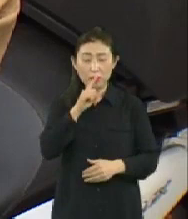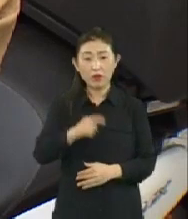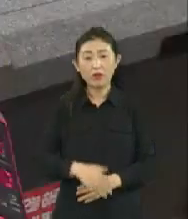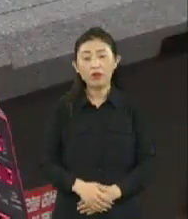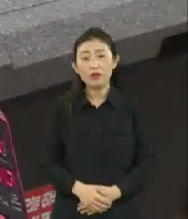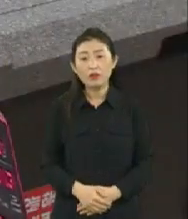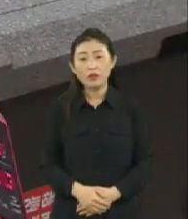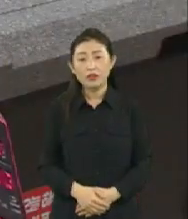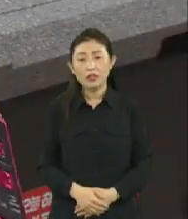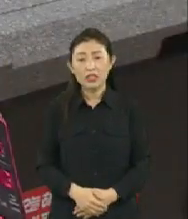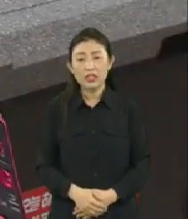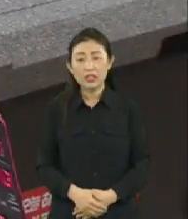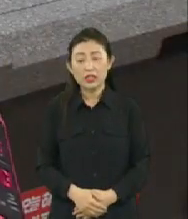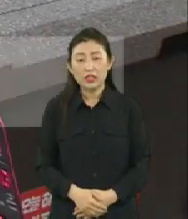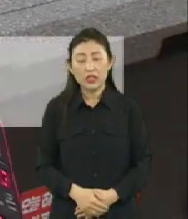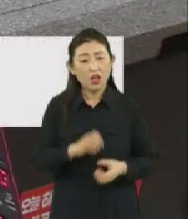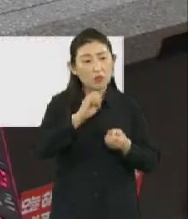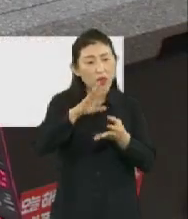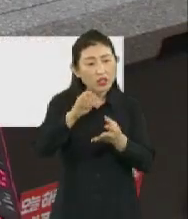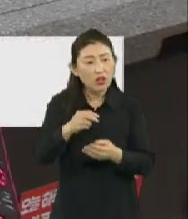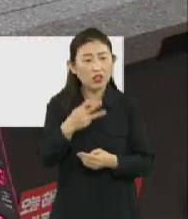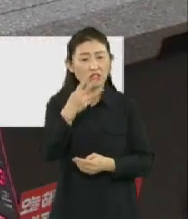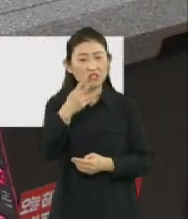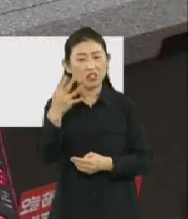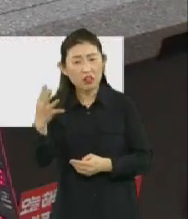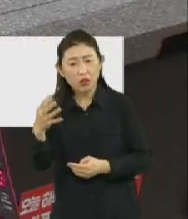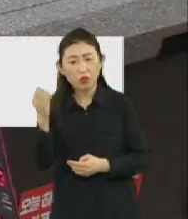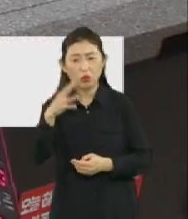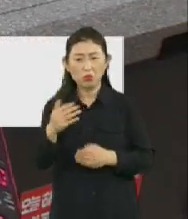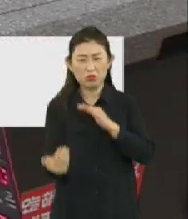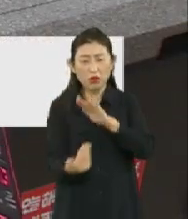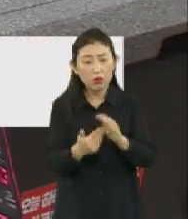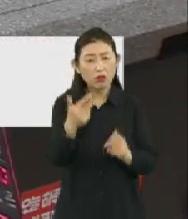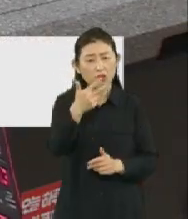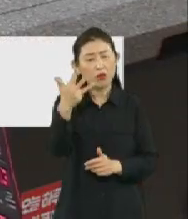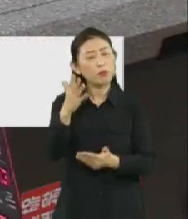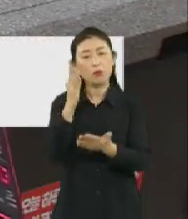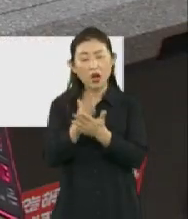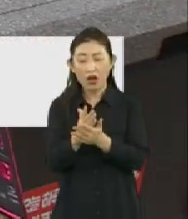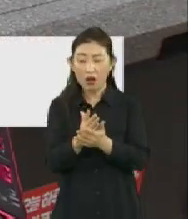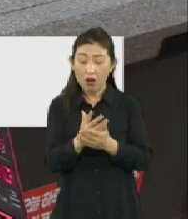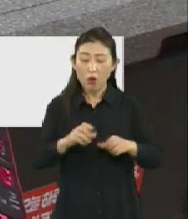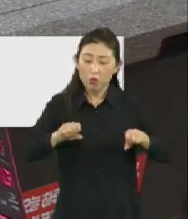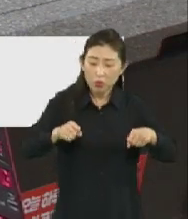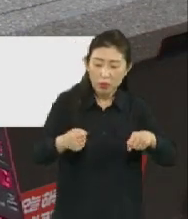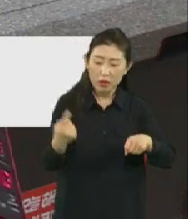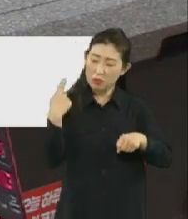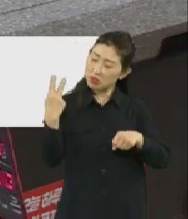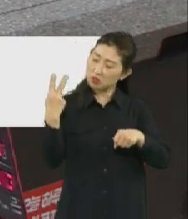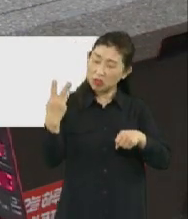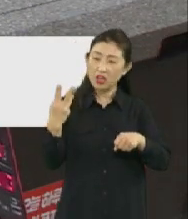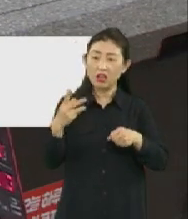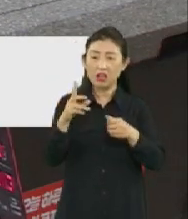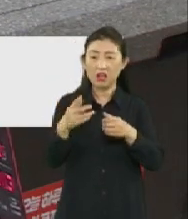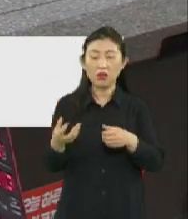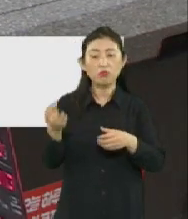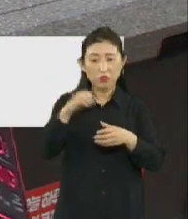제기됩니다. 3~4개 아니면 많게는 7~8개씩 싫지 않더라도 한두 개 싫고라도 가장 신선할 때